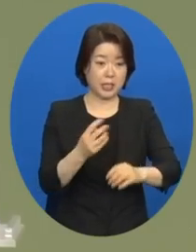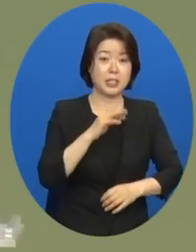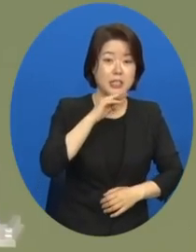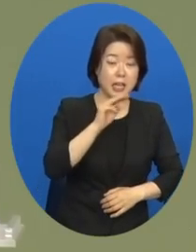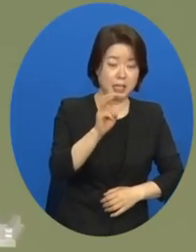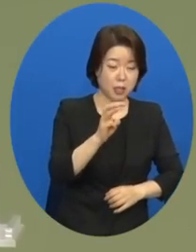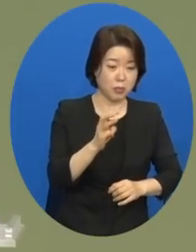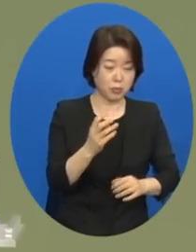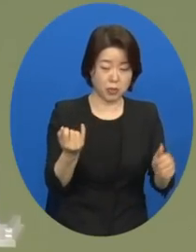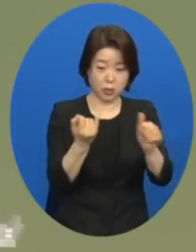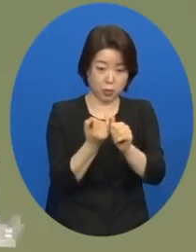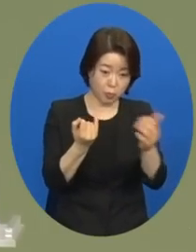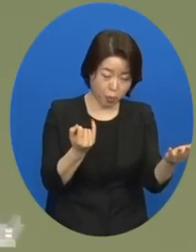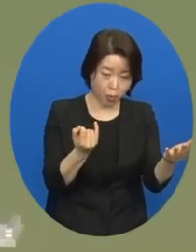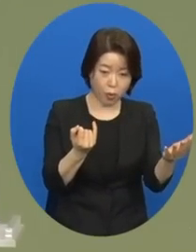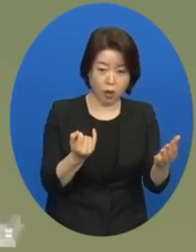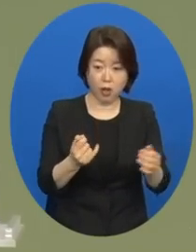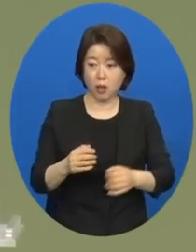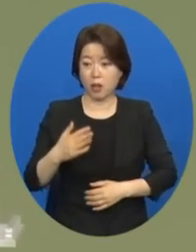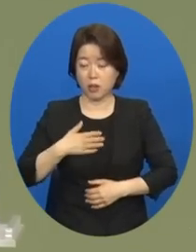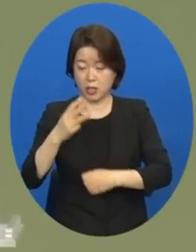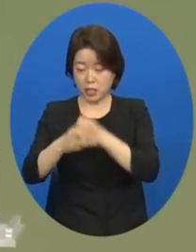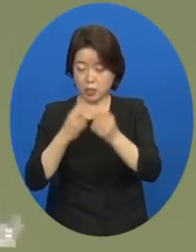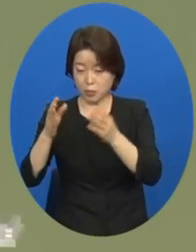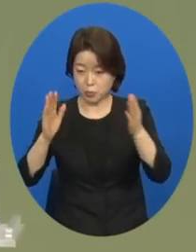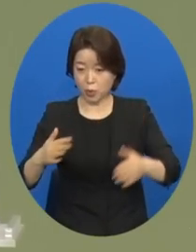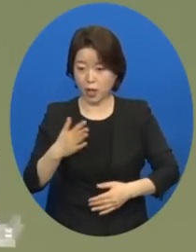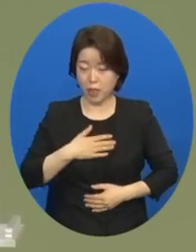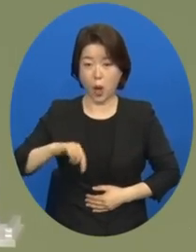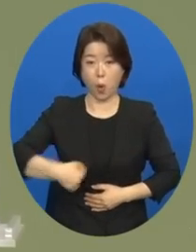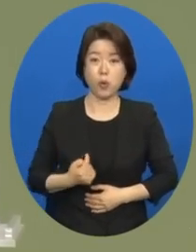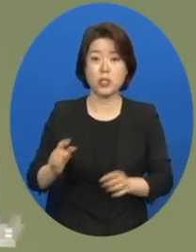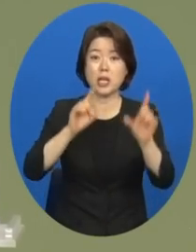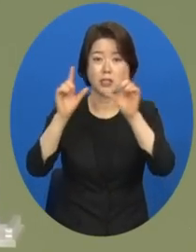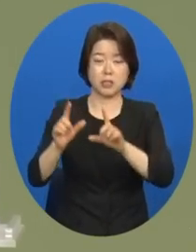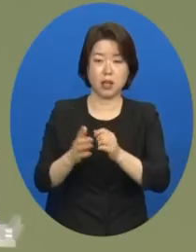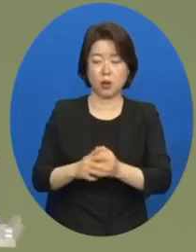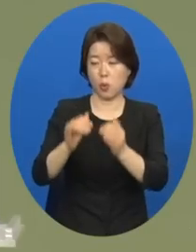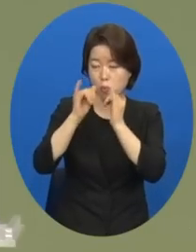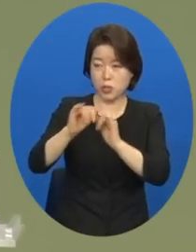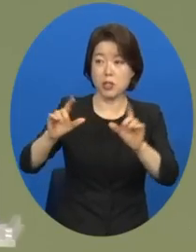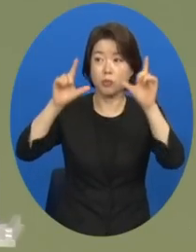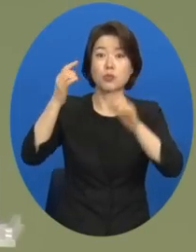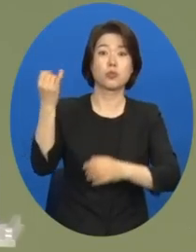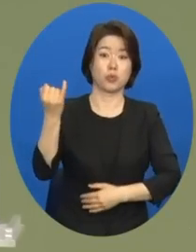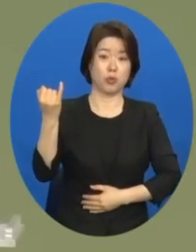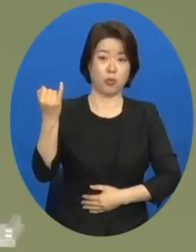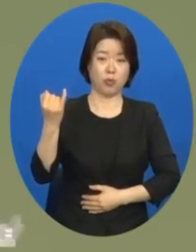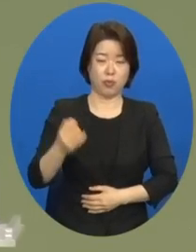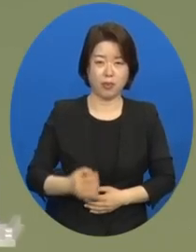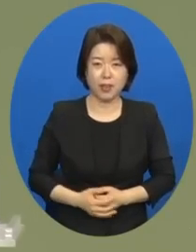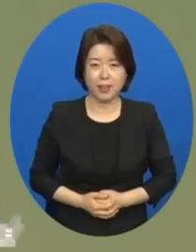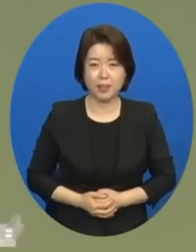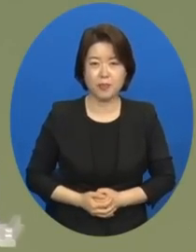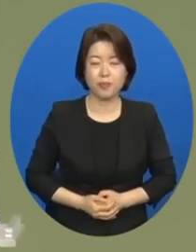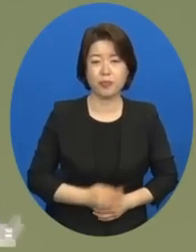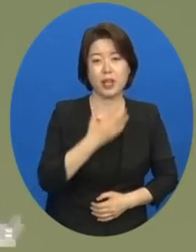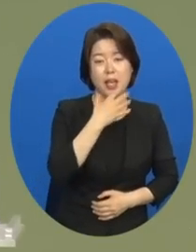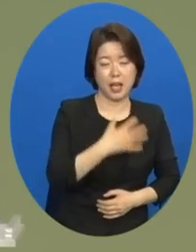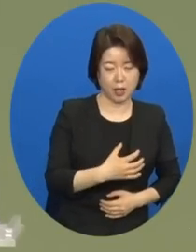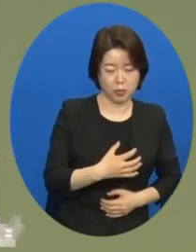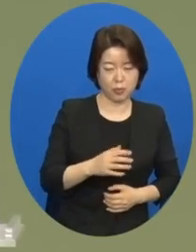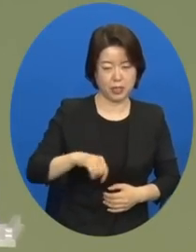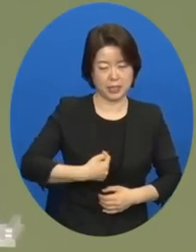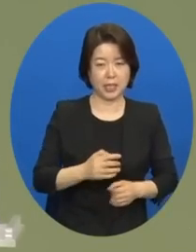있잖아요 진짜 위대한 결혼을 주인공이 되어서 아브라함도 자기가 사랑하는